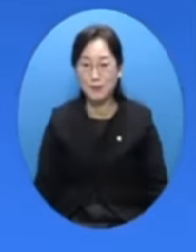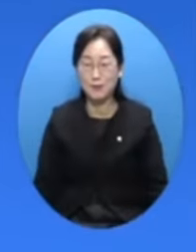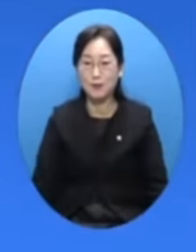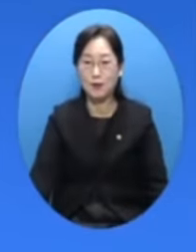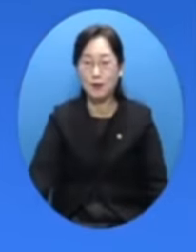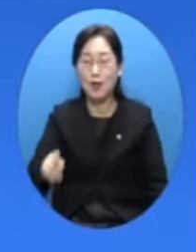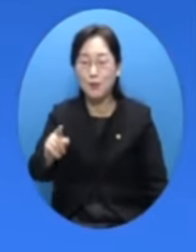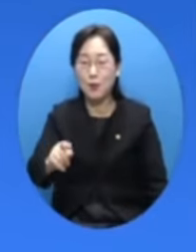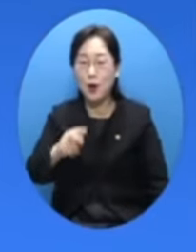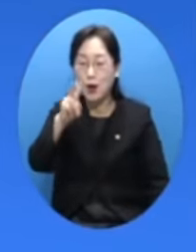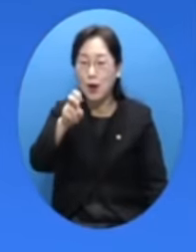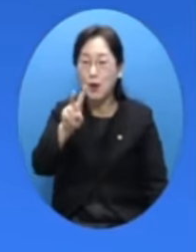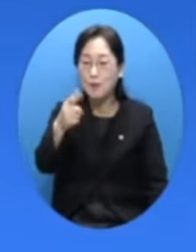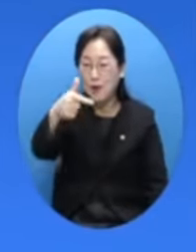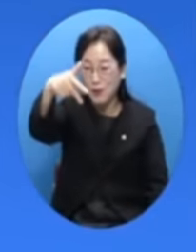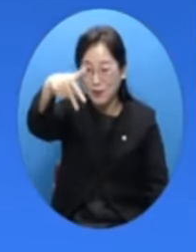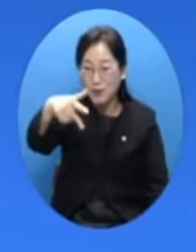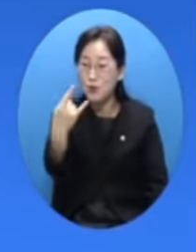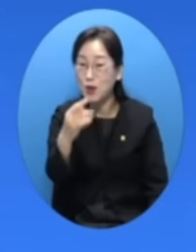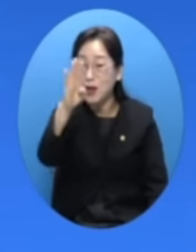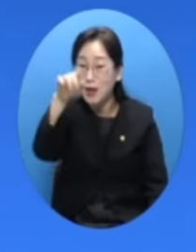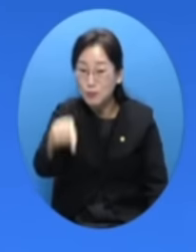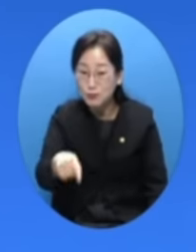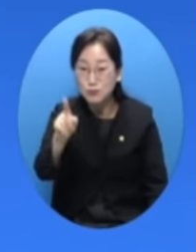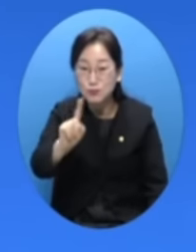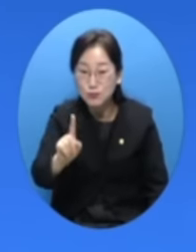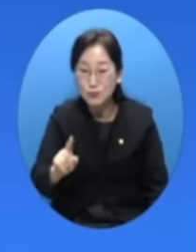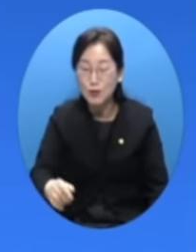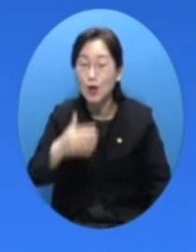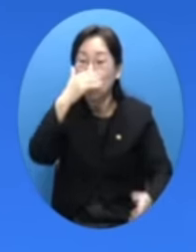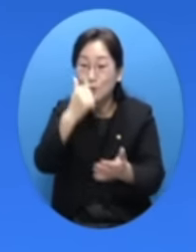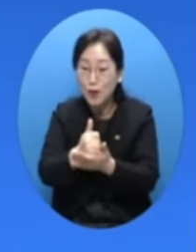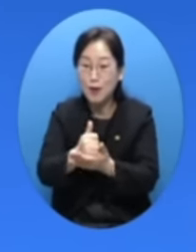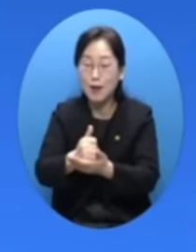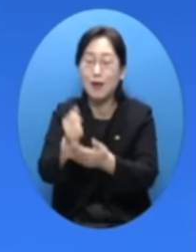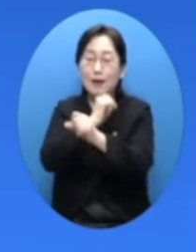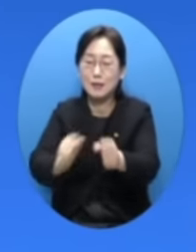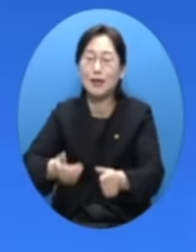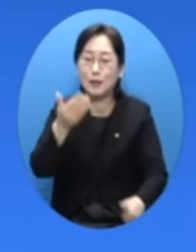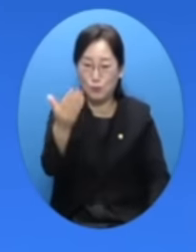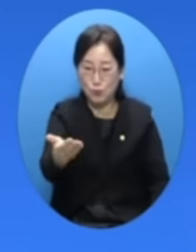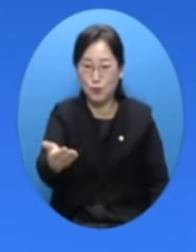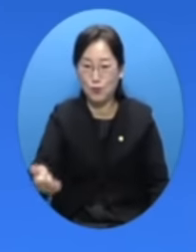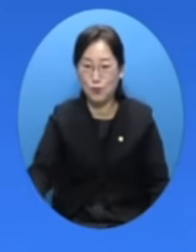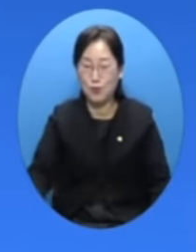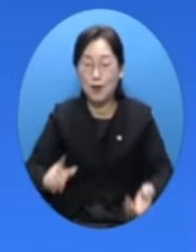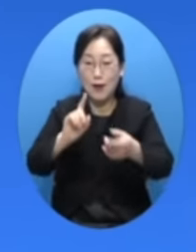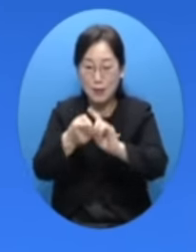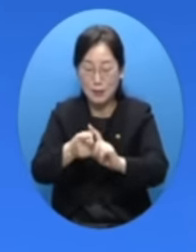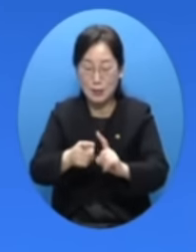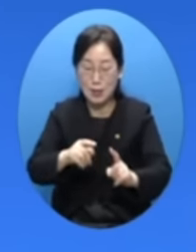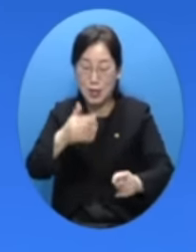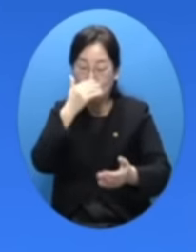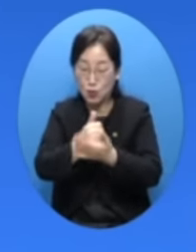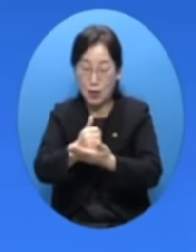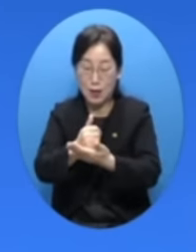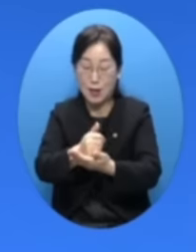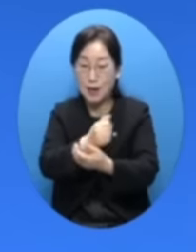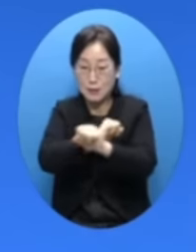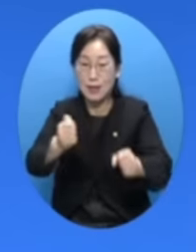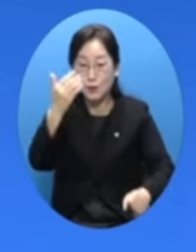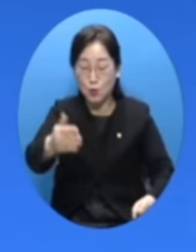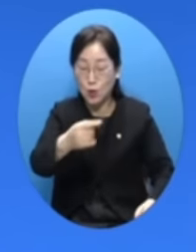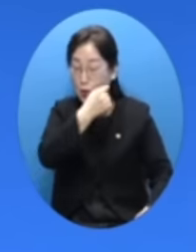캐톨릭에 면죄부를 하는 것이 있는데, 죄사함을 이제 신부가 죄를 사해주고 죄사했다고 하는 증서가